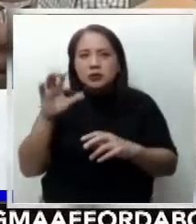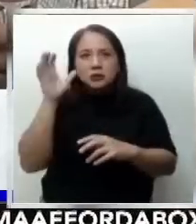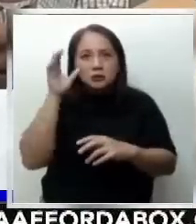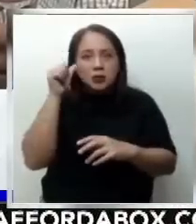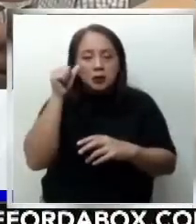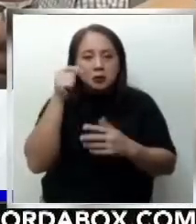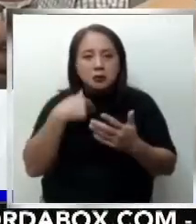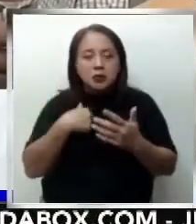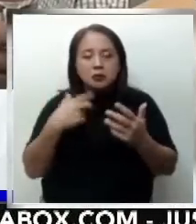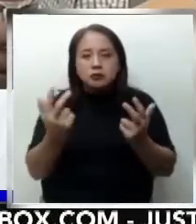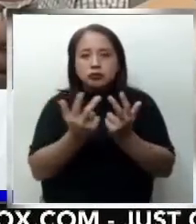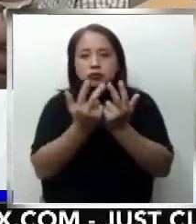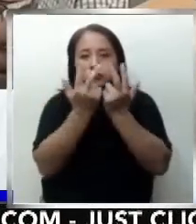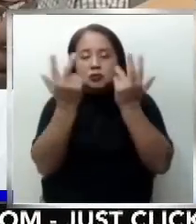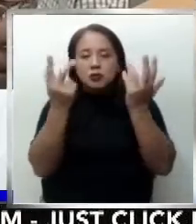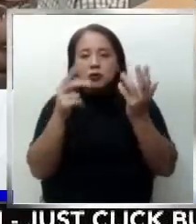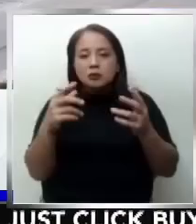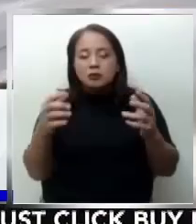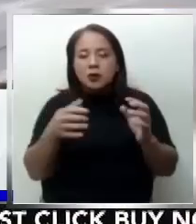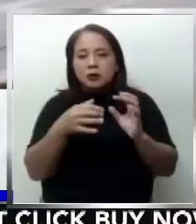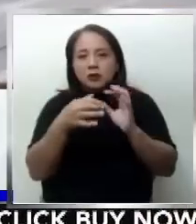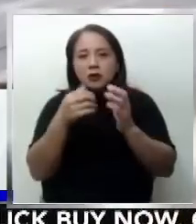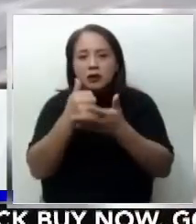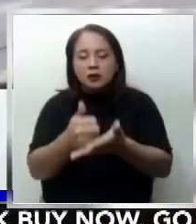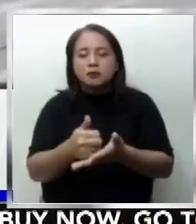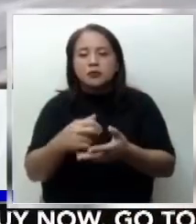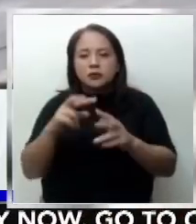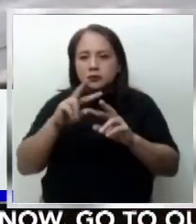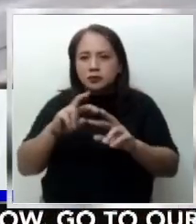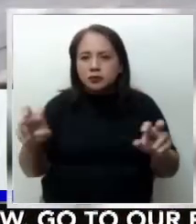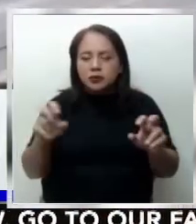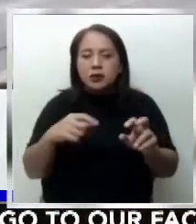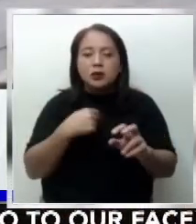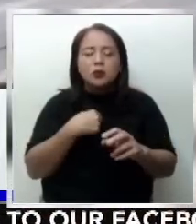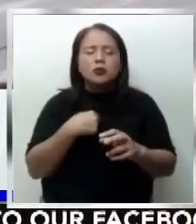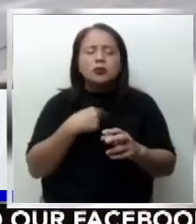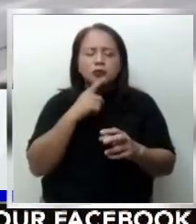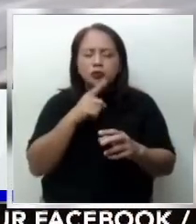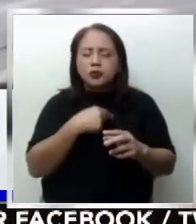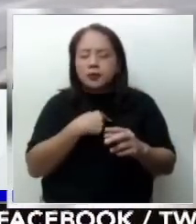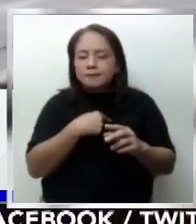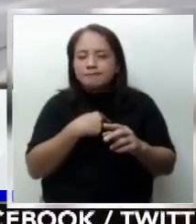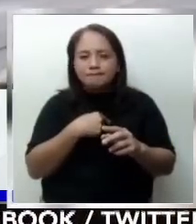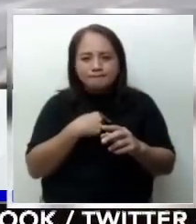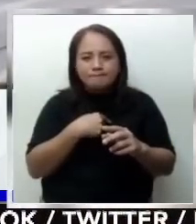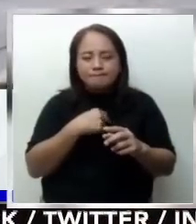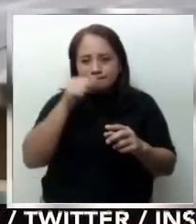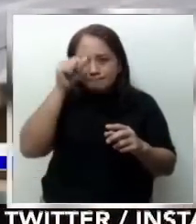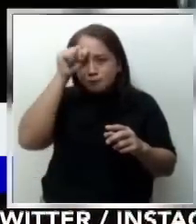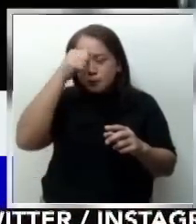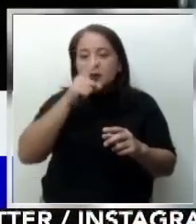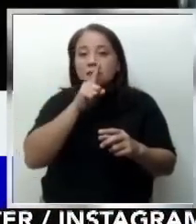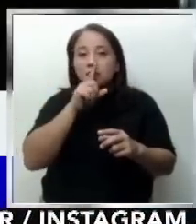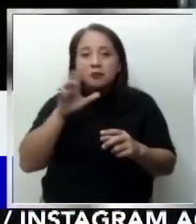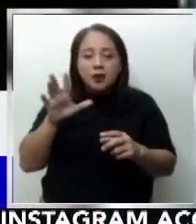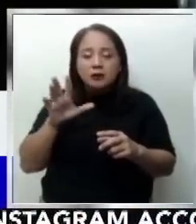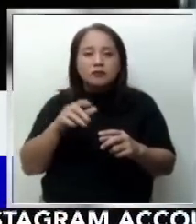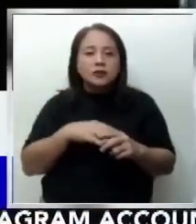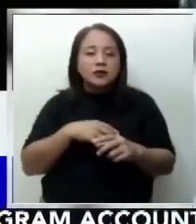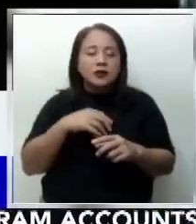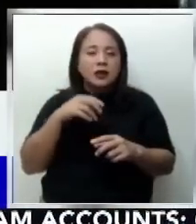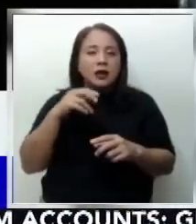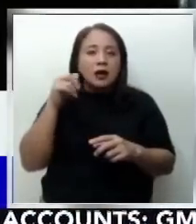sabungan na makikipagtulungan sa investigasyon. Ang pangahawakan lang natin dyan, Emil, yung ipinangako ni Mr. Ang. Yun lamang naman